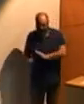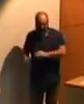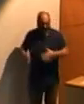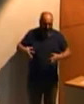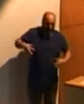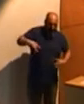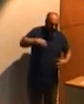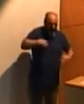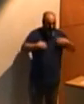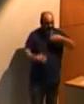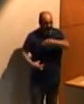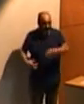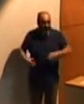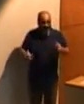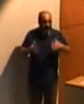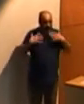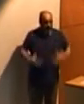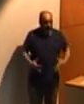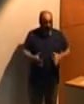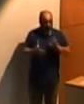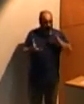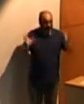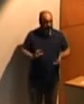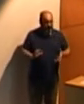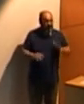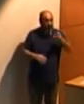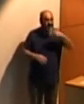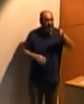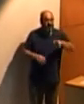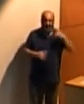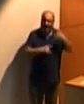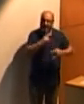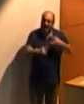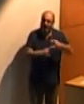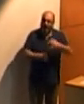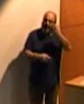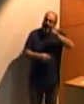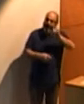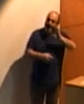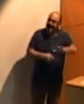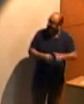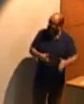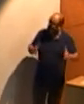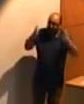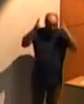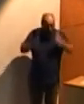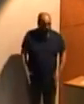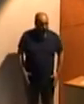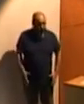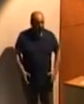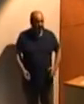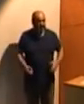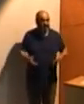organe que sais-je encore eh bien le corps c'est beaucoup plus compliqué c'est en tout cas dans la philosophie traditionnelle grecque en particulier puisque le corps